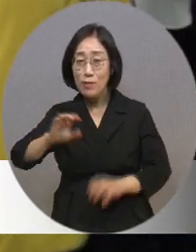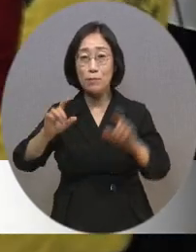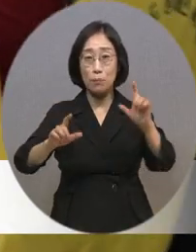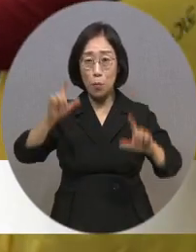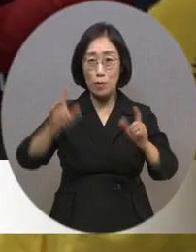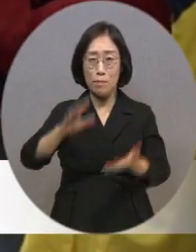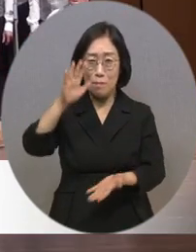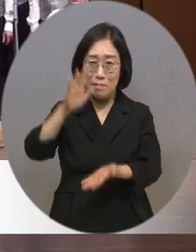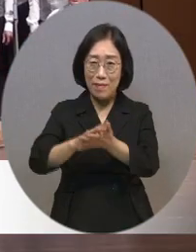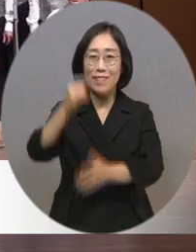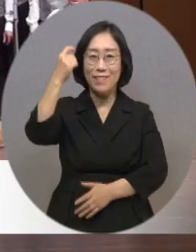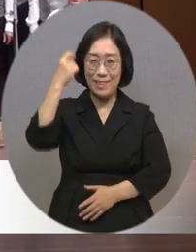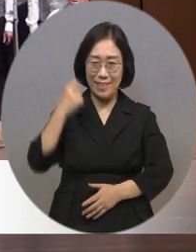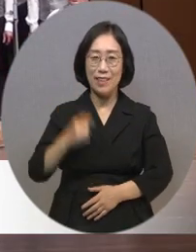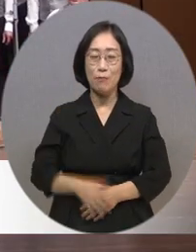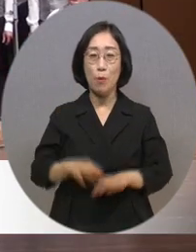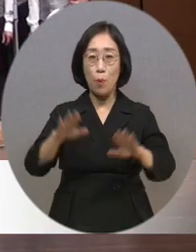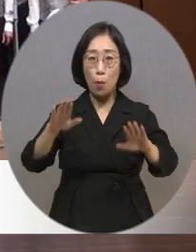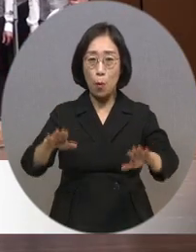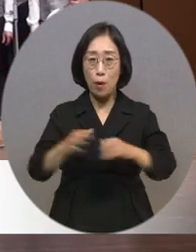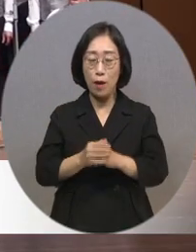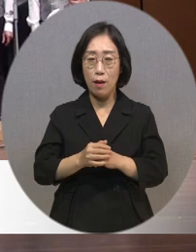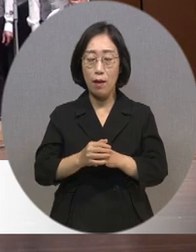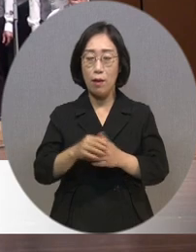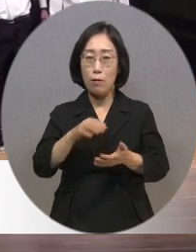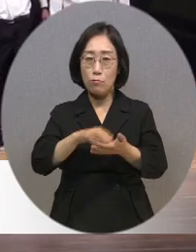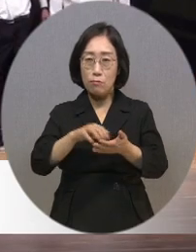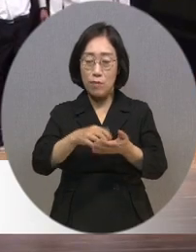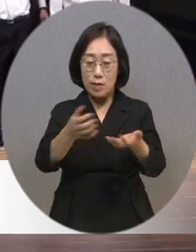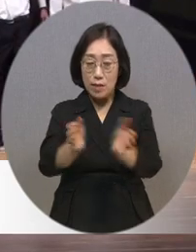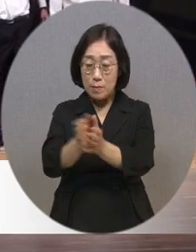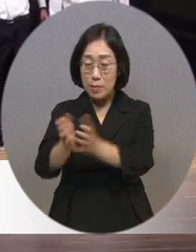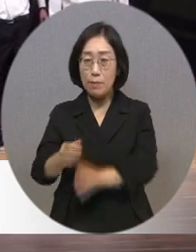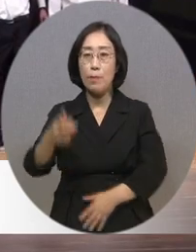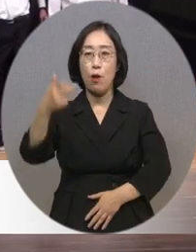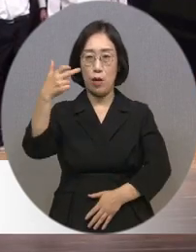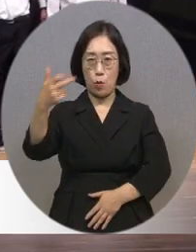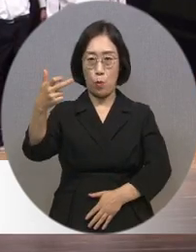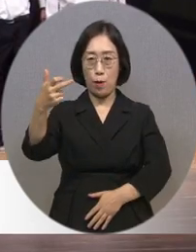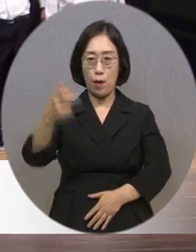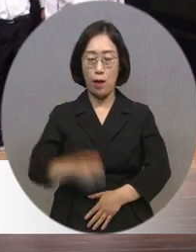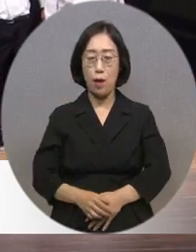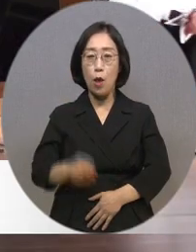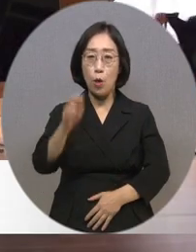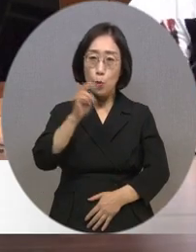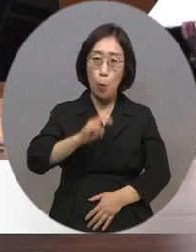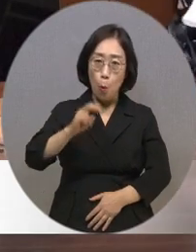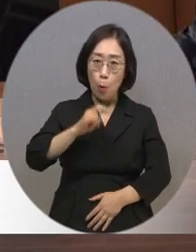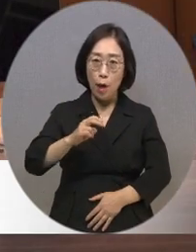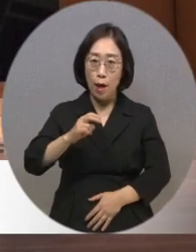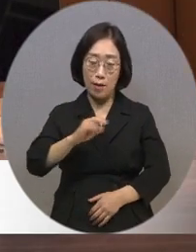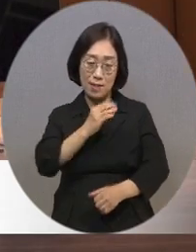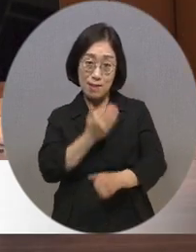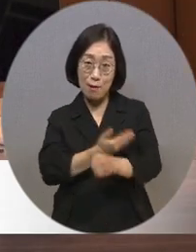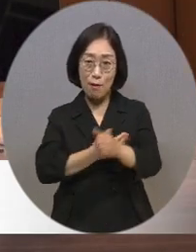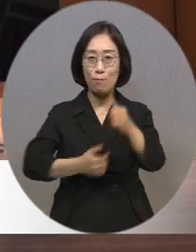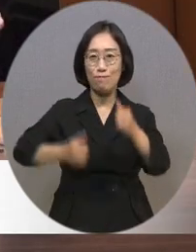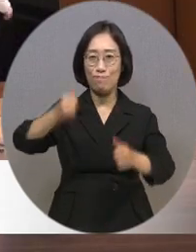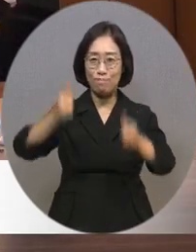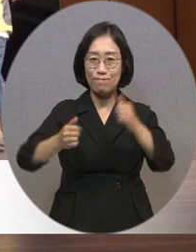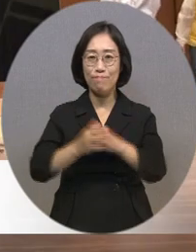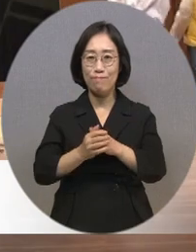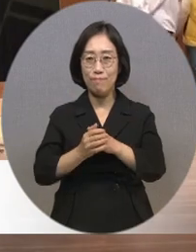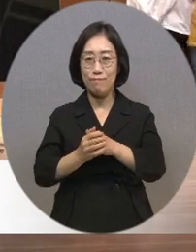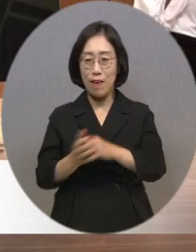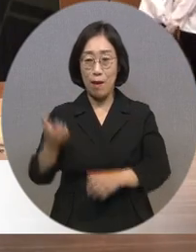그 자체입니다. 올해는 총 17개 지부가 참여해 하모니의 기량을 겨룹니다. 한 팀 한 팀 무대에